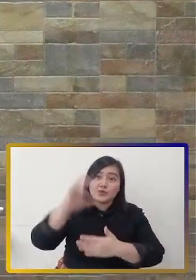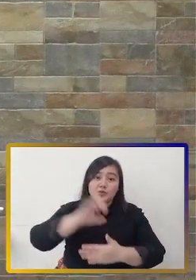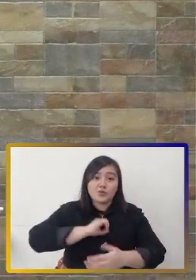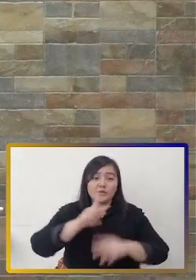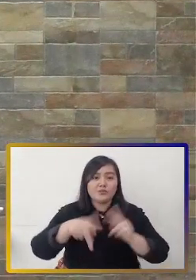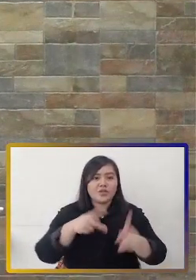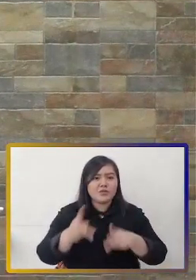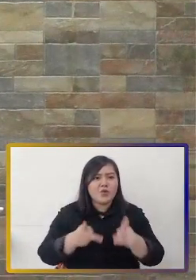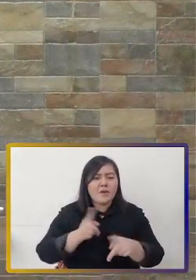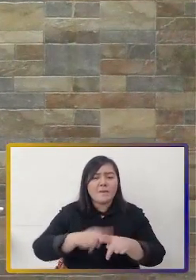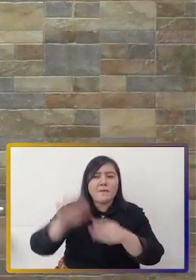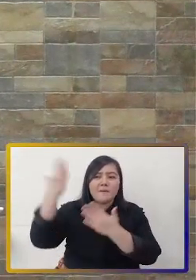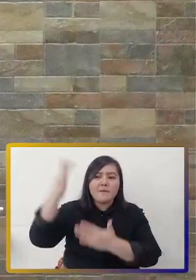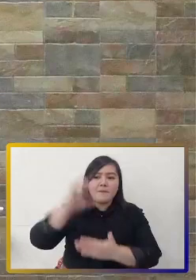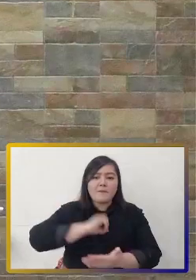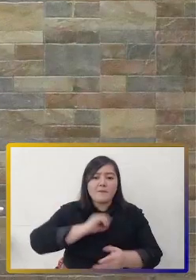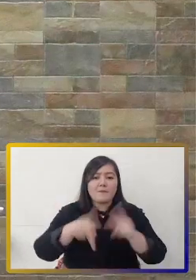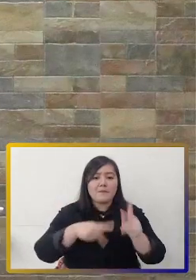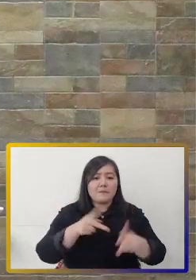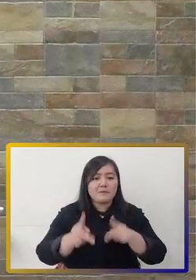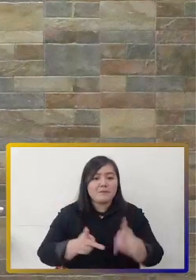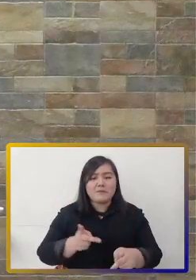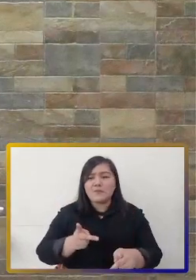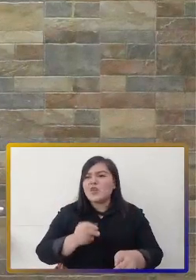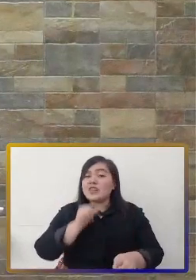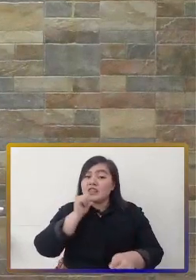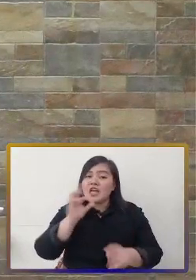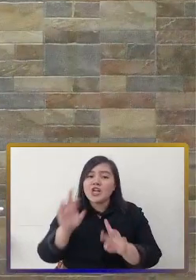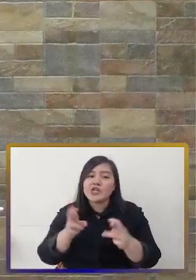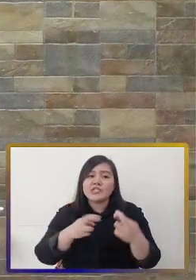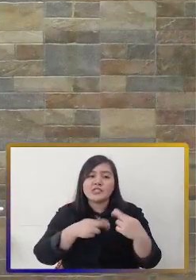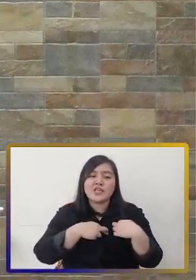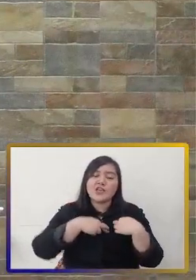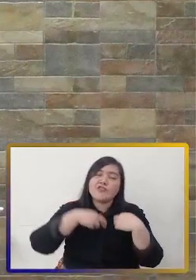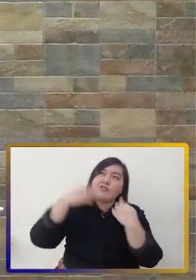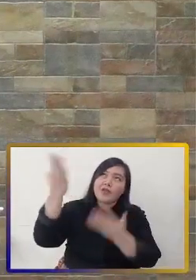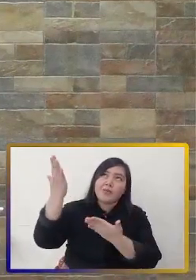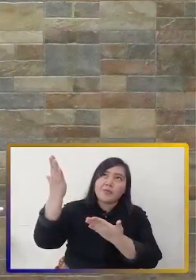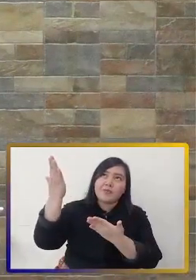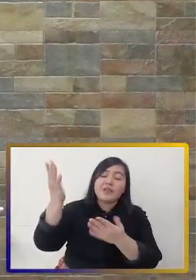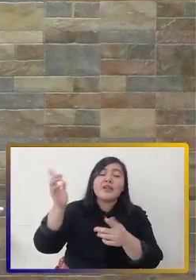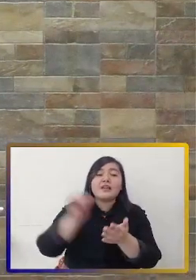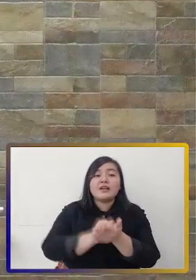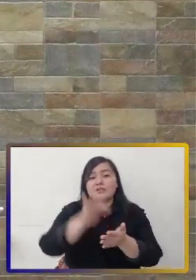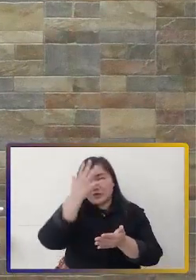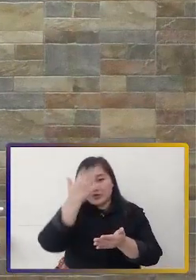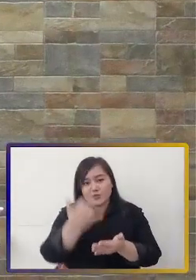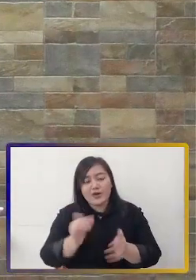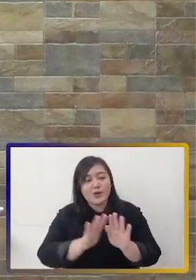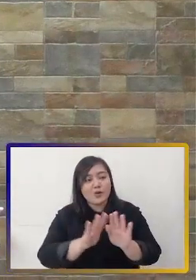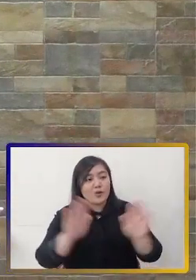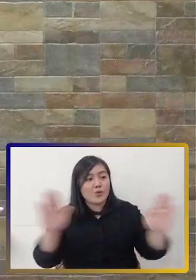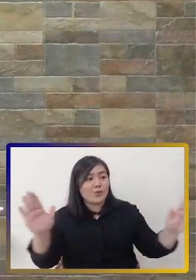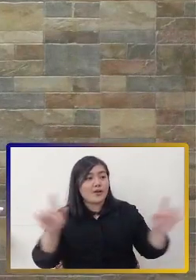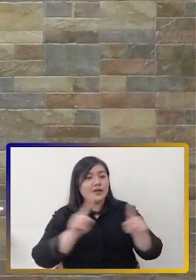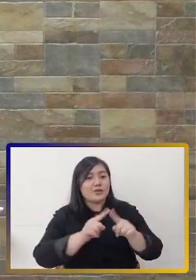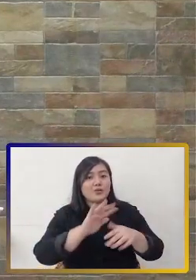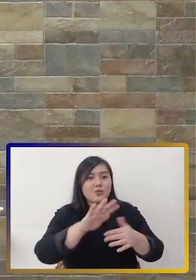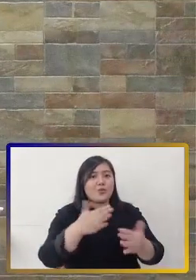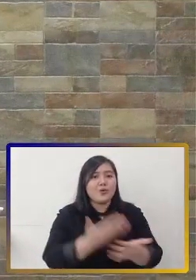not. Kaya tayo nadamay. Inopen niya na sa lahat nung hindi siya tinanggap nung tao